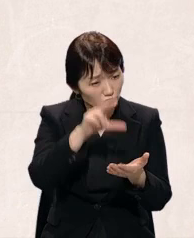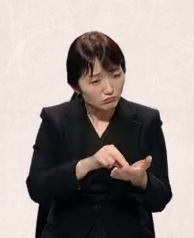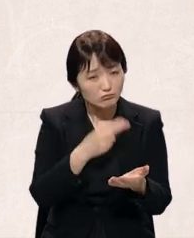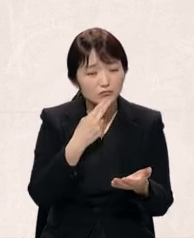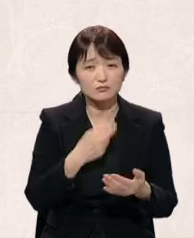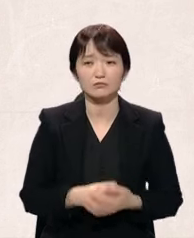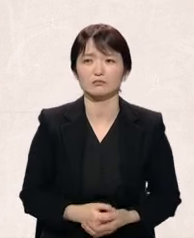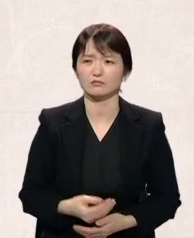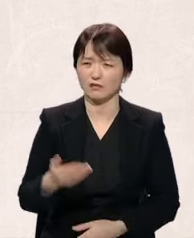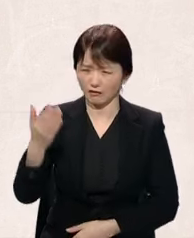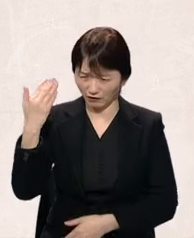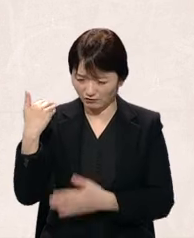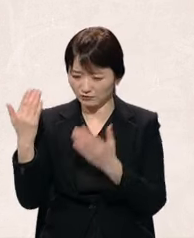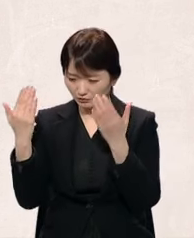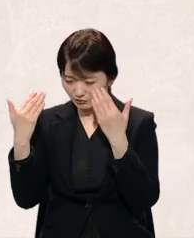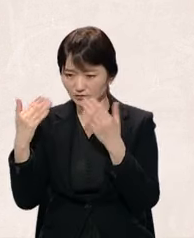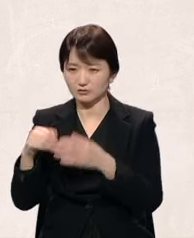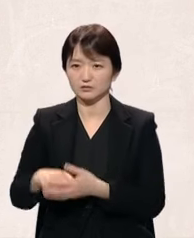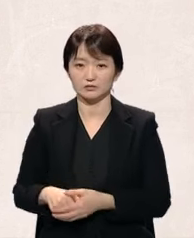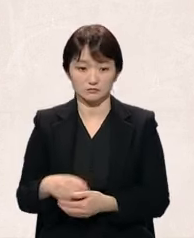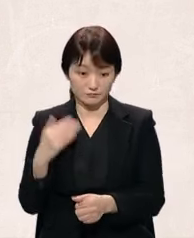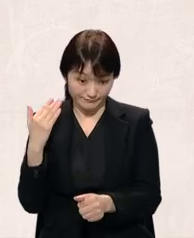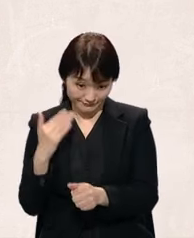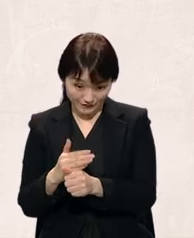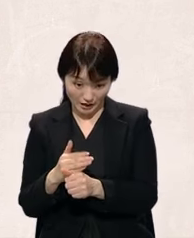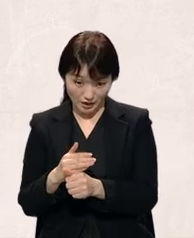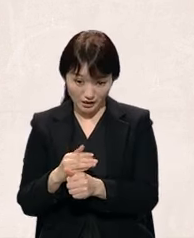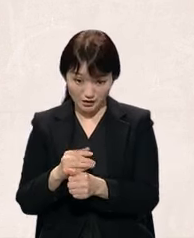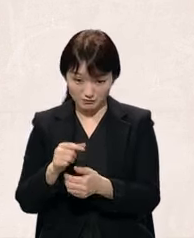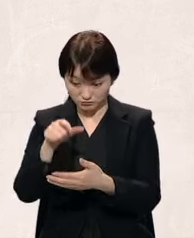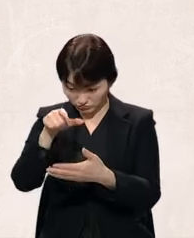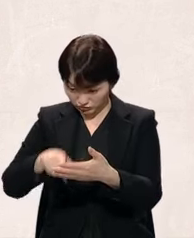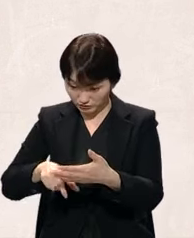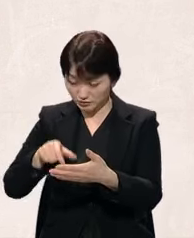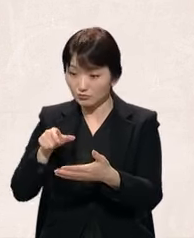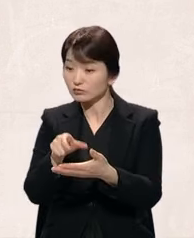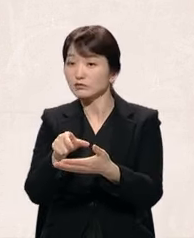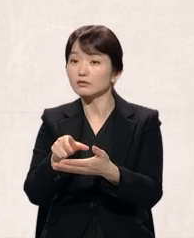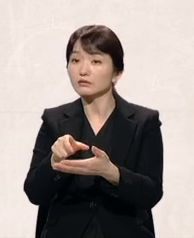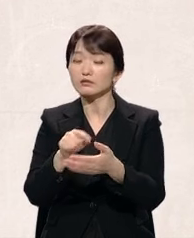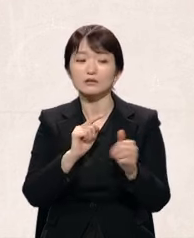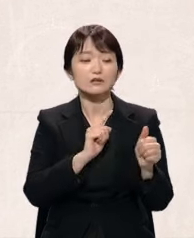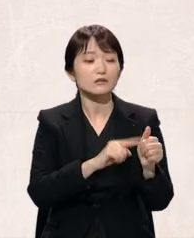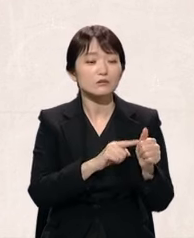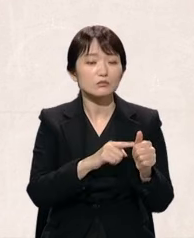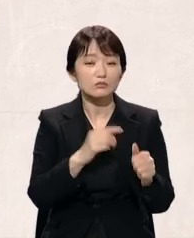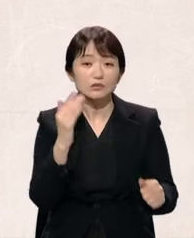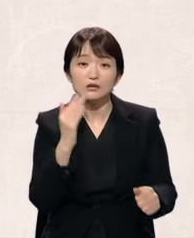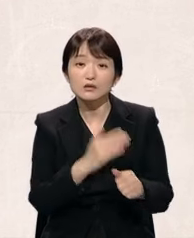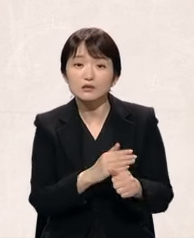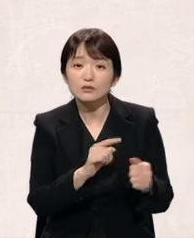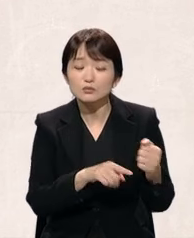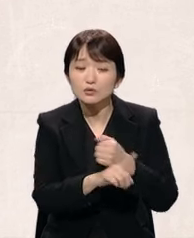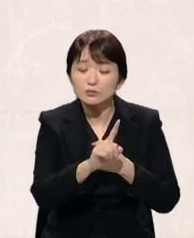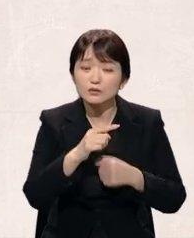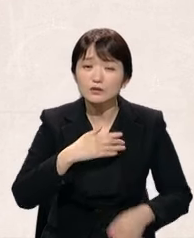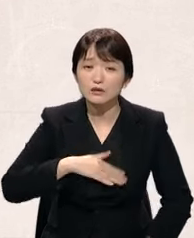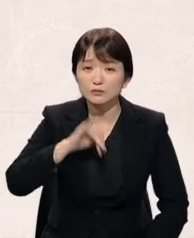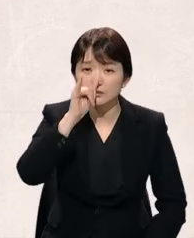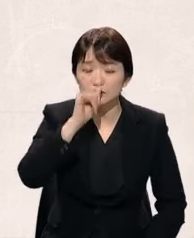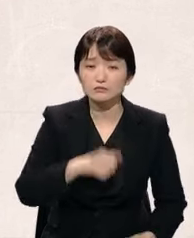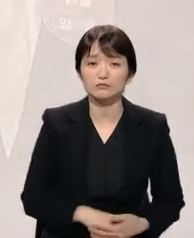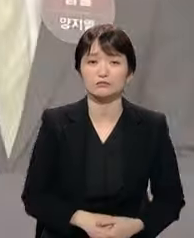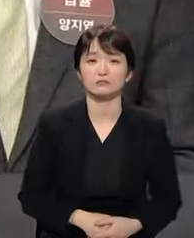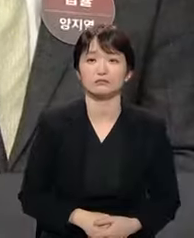만약에 이전 학교에서 예를 들어서 해고가 됐다라는 게 기록이 남아있으면 네. 이 사람이 왜 해고가 됐지라고 알아볼 수라도 있잖아요. 근데 그것도